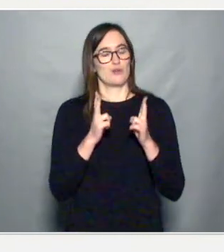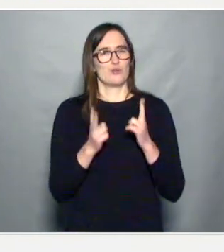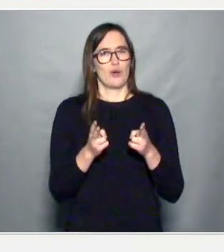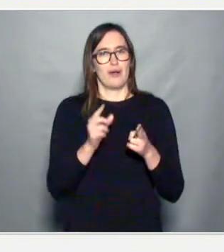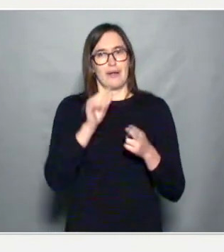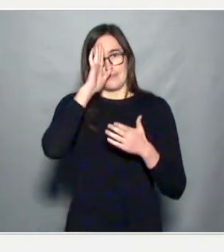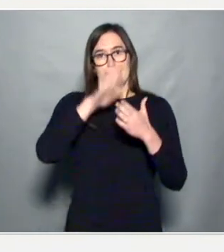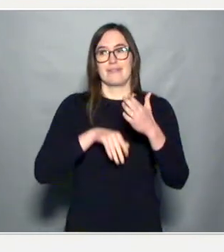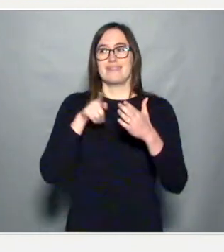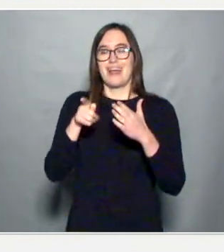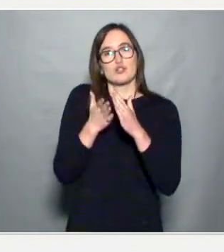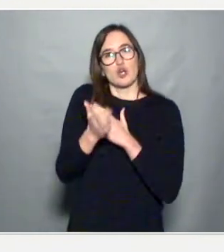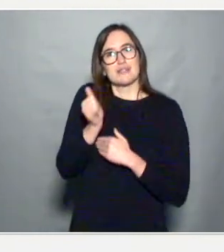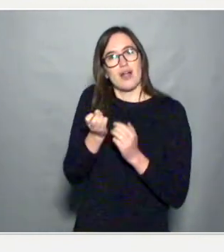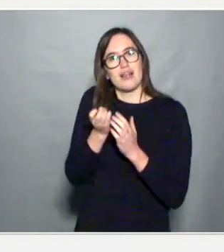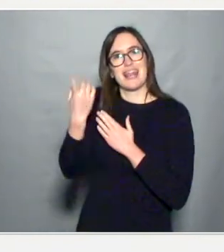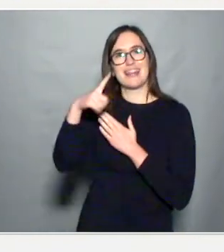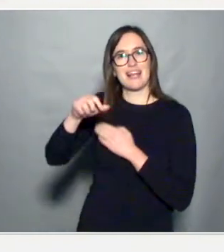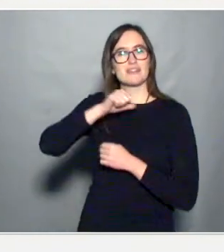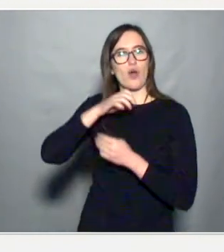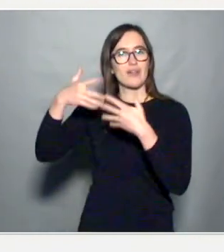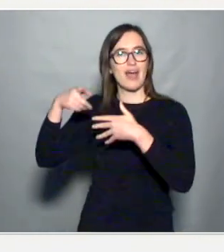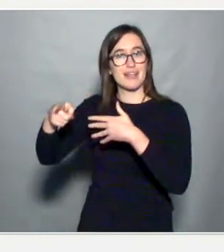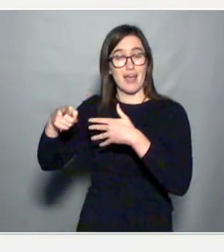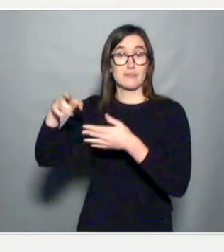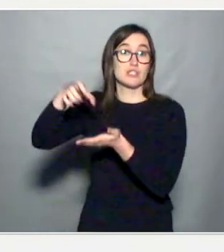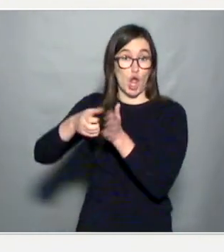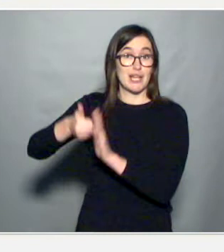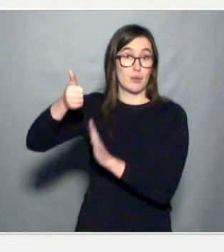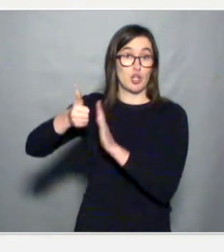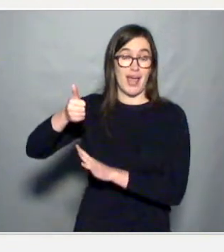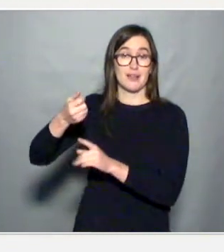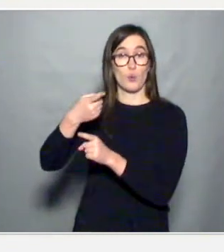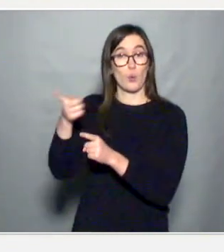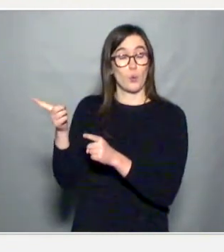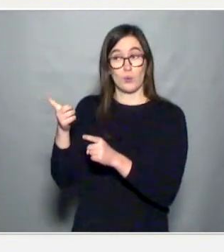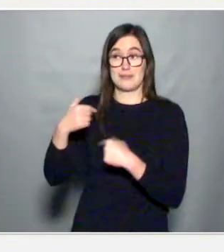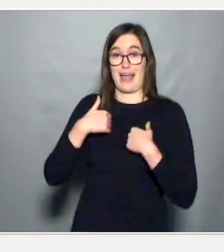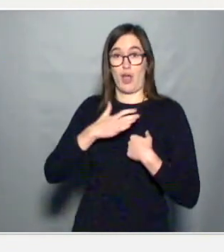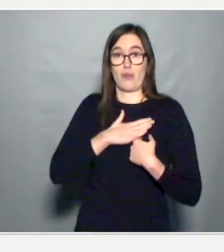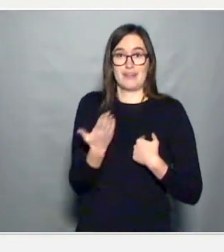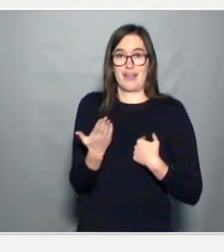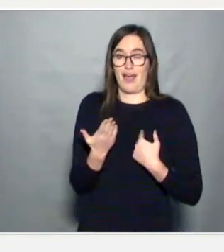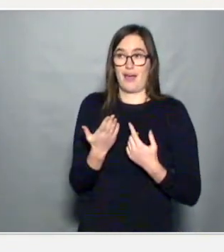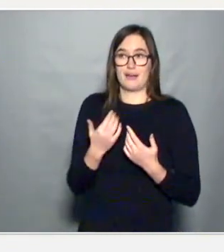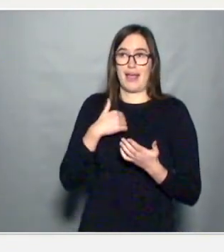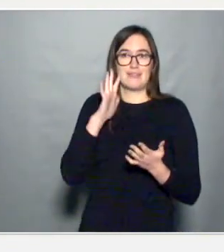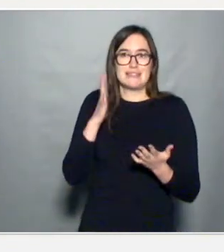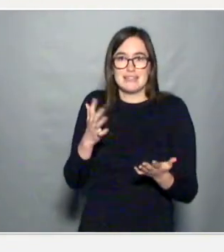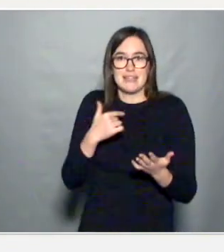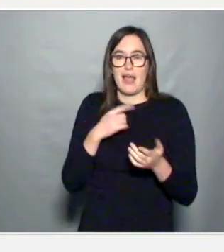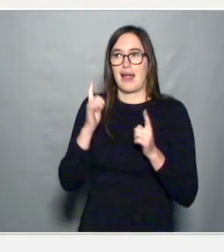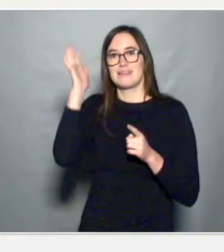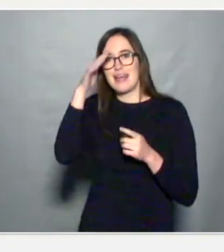här ansökan skulle skickas in till just Skatteverket som är en statlig myndighet. Och jag hade ingen som helst aning eller tanke på att